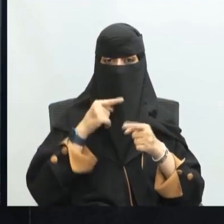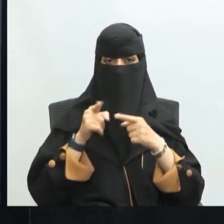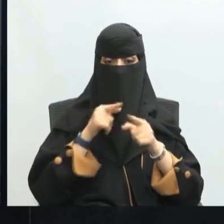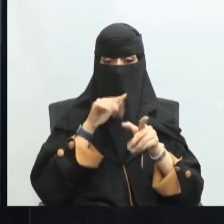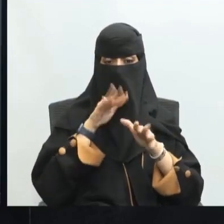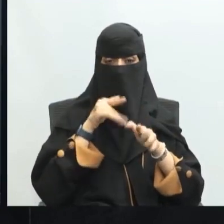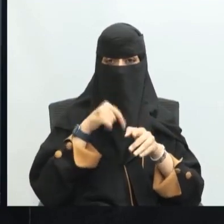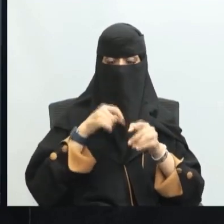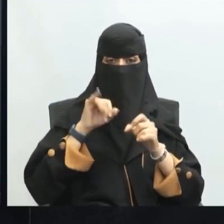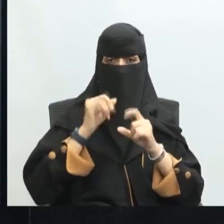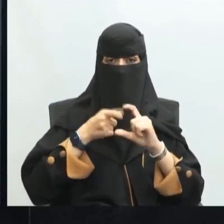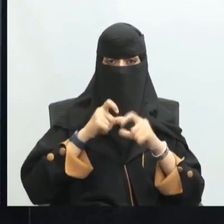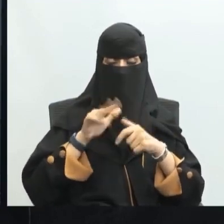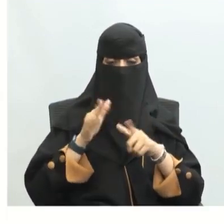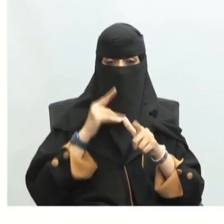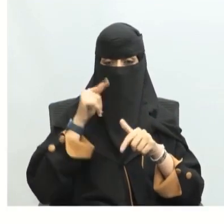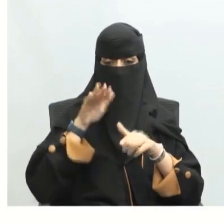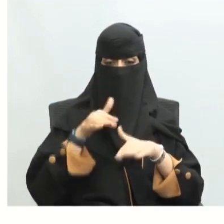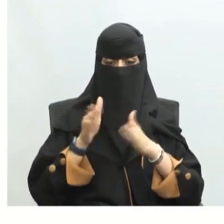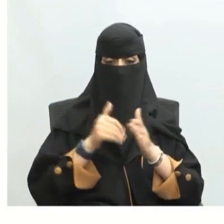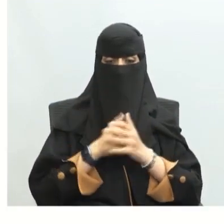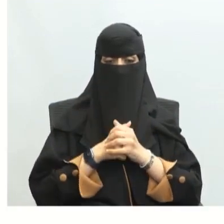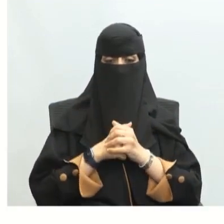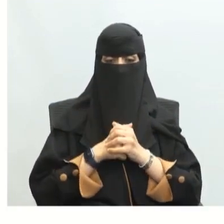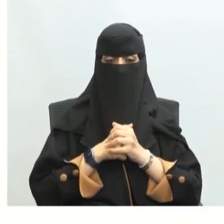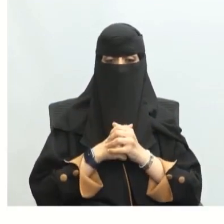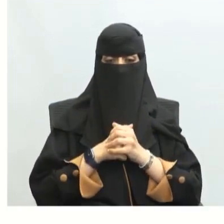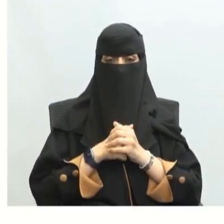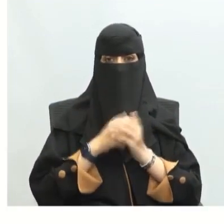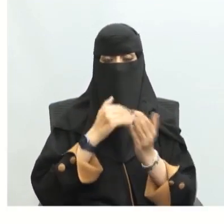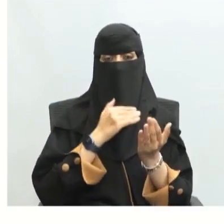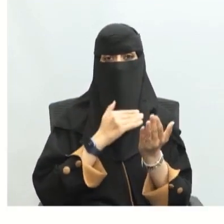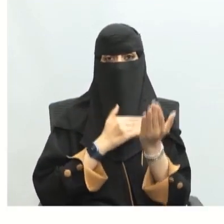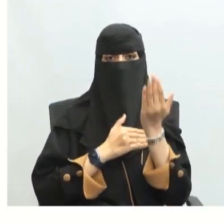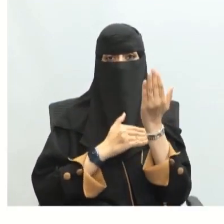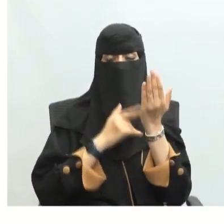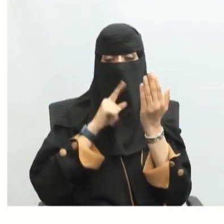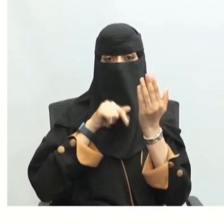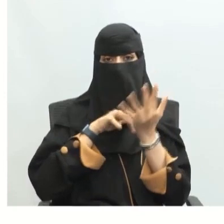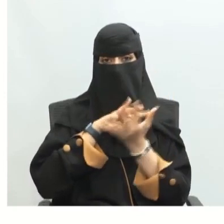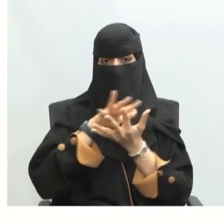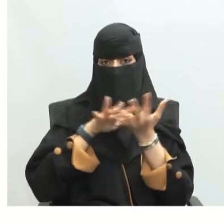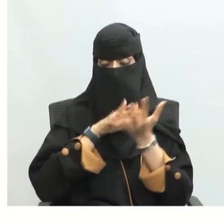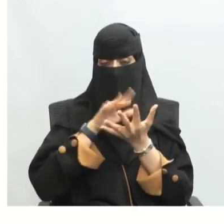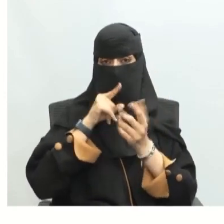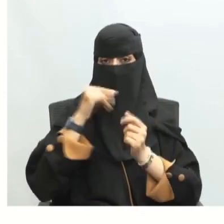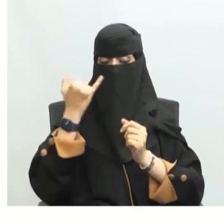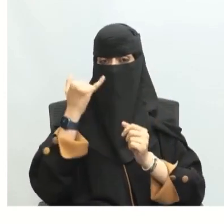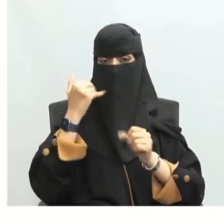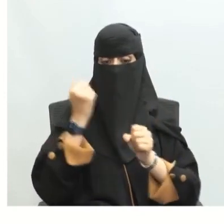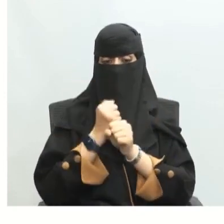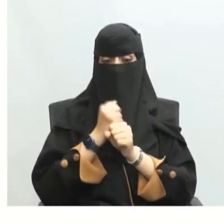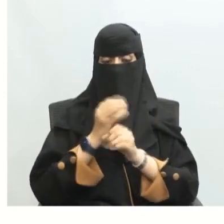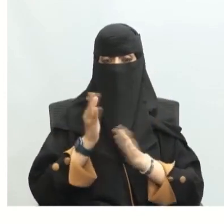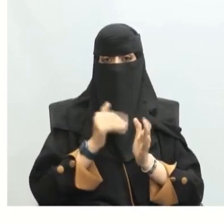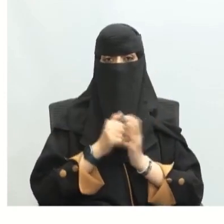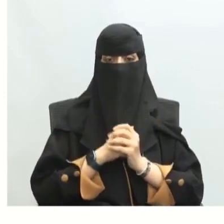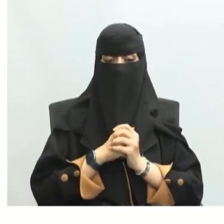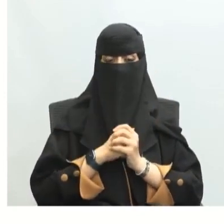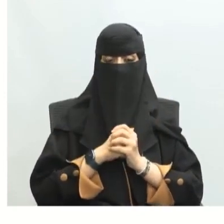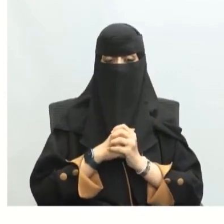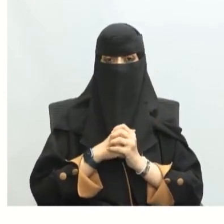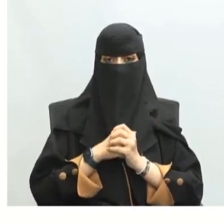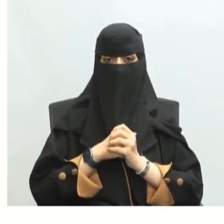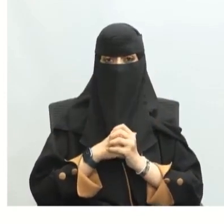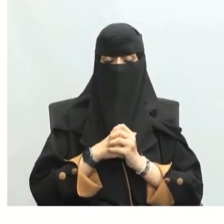وشرائحه ومؤسساته ايضا قضايا الشباب والعمل ايضا من الموضوعات